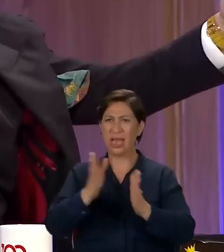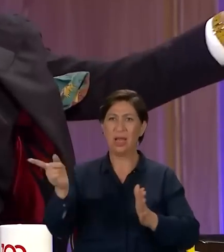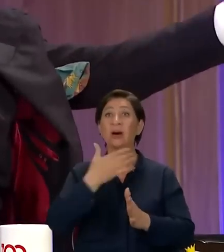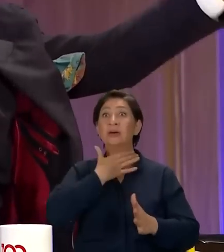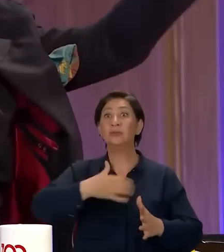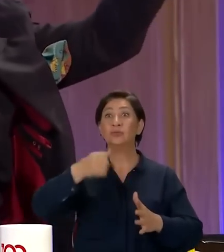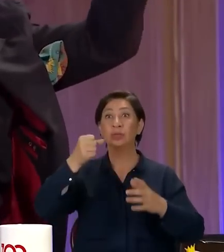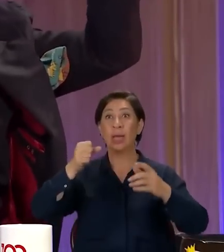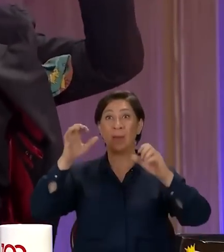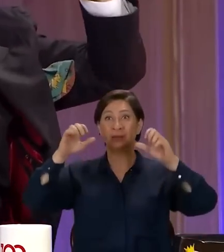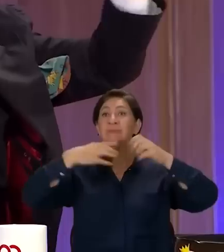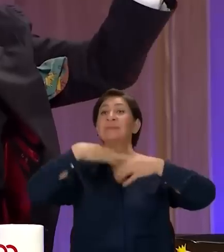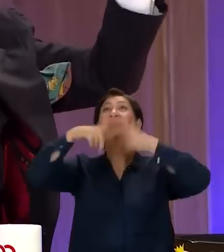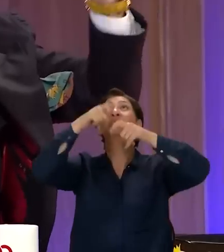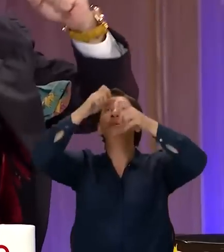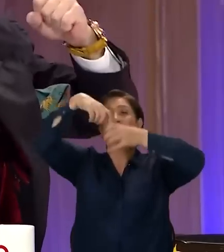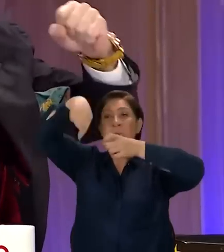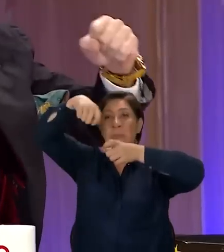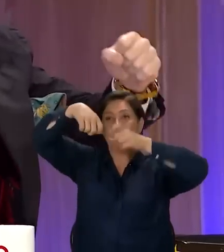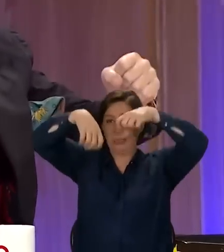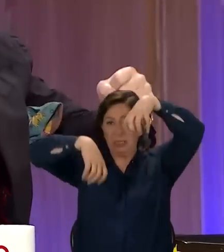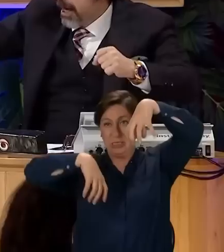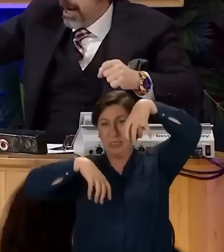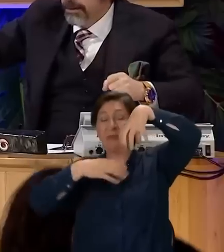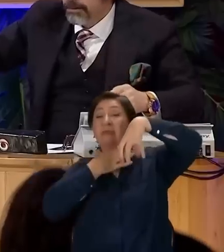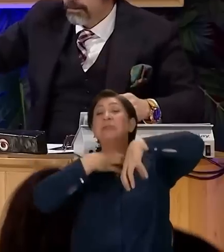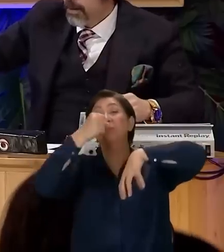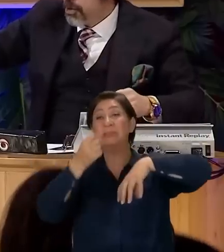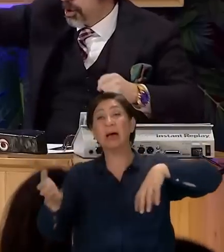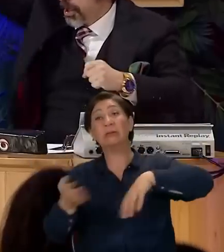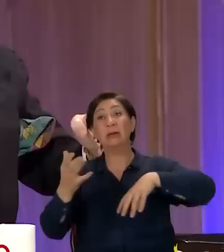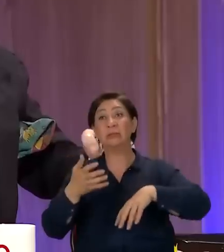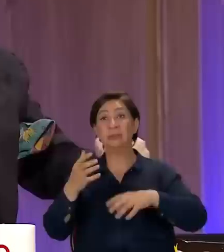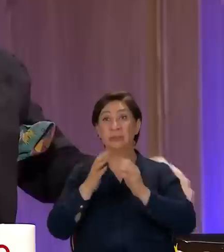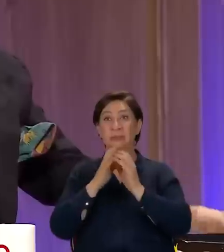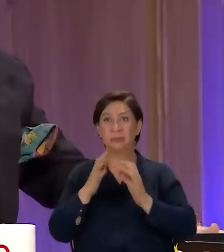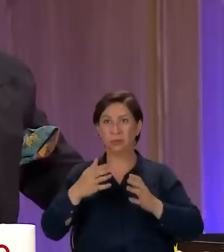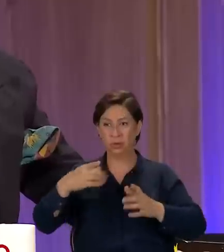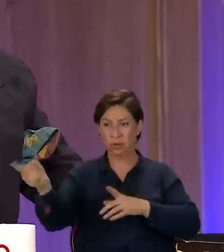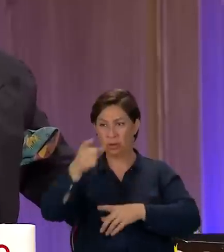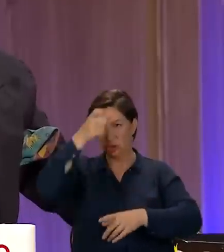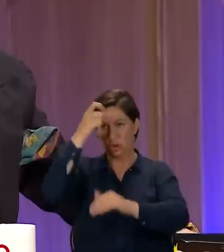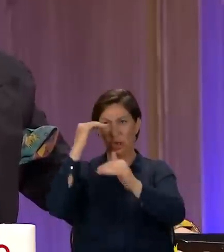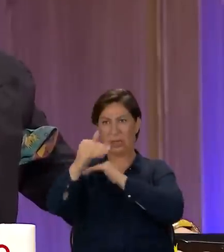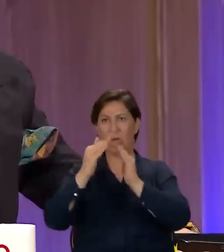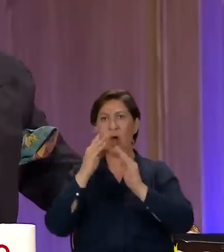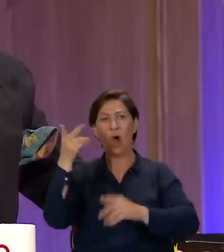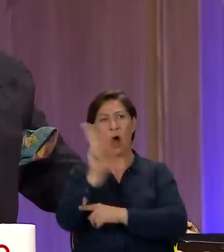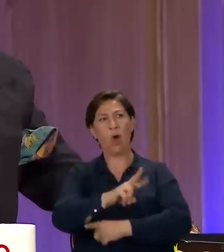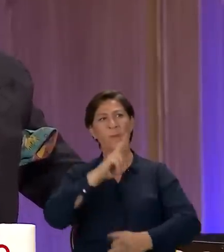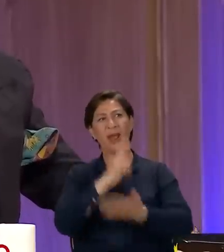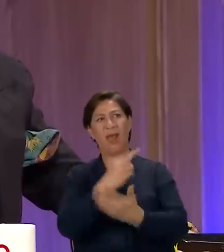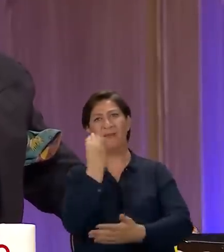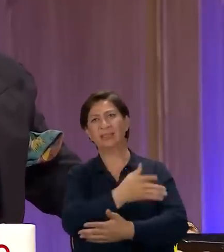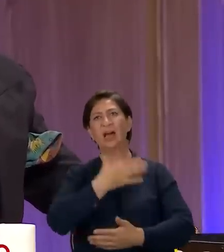Asıyorlar orada, hemen getiriyorlar. İlmiği böyle ha? Çıkarıyorlar asıyor. Türk halkı adına ölüme mahkum